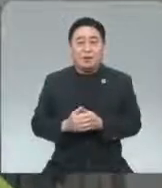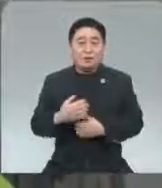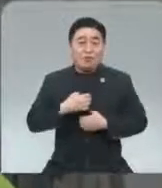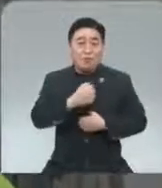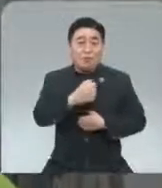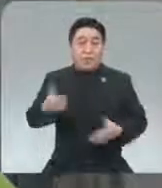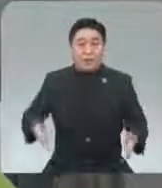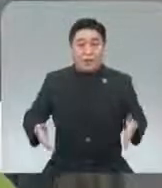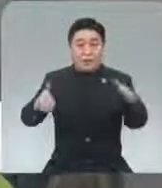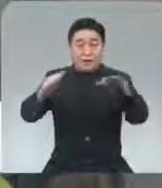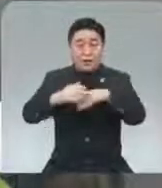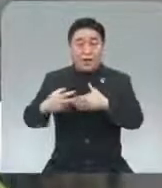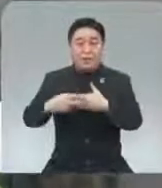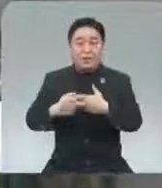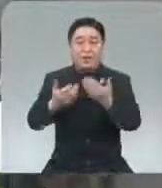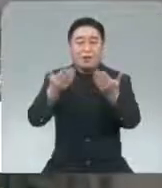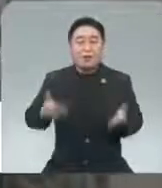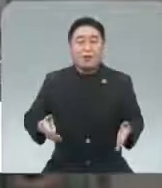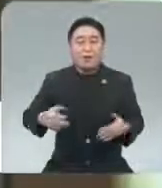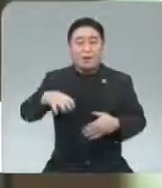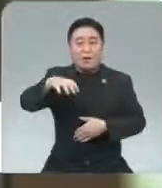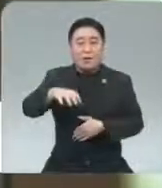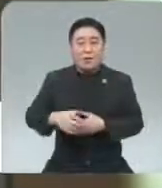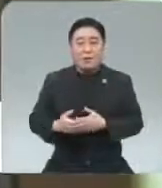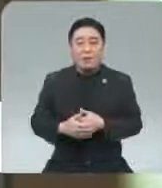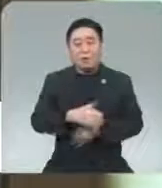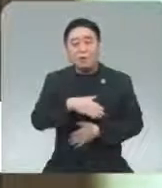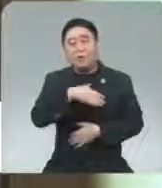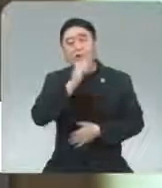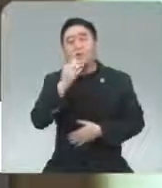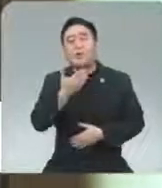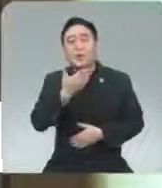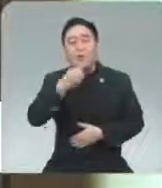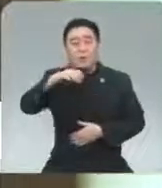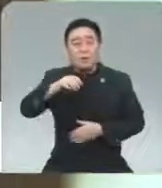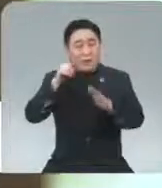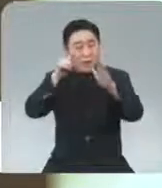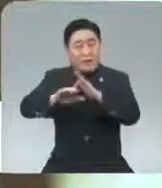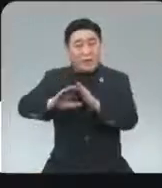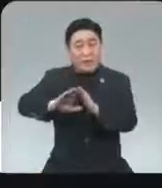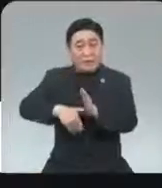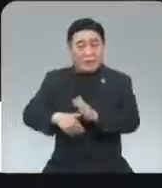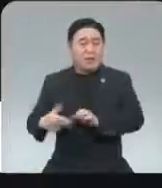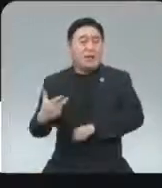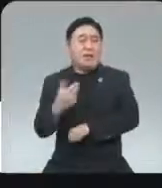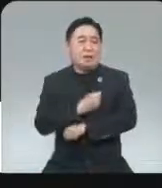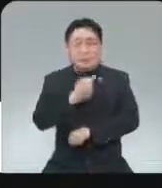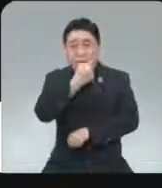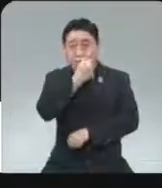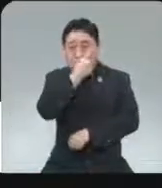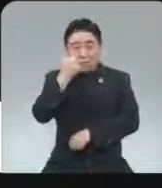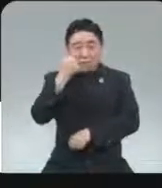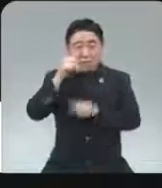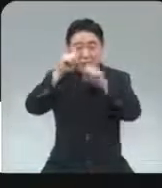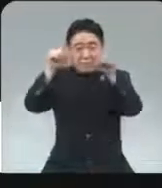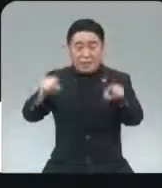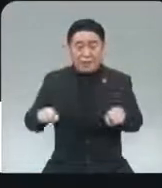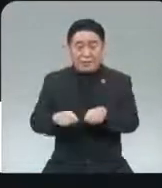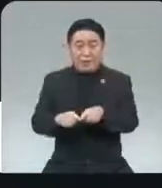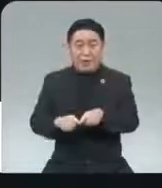dürfen bis mitternacht geöffnet sein jedoch werden nur vollständig geimpft und negativ getestet hineingelassen